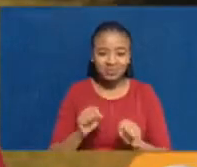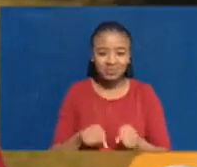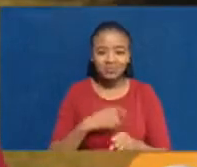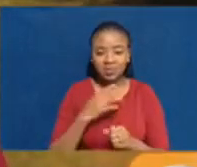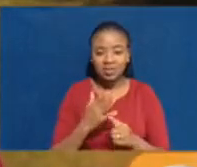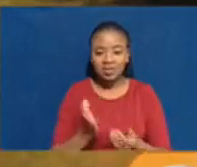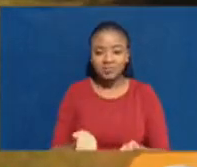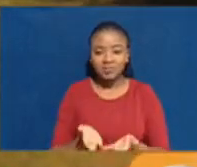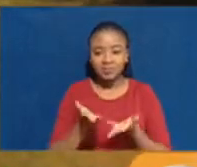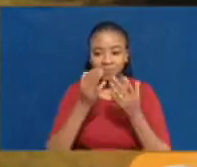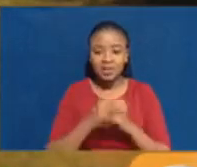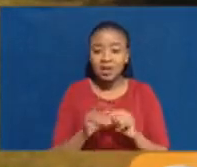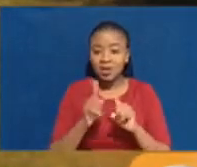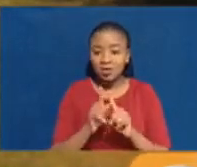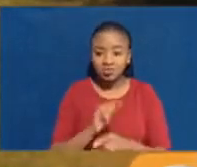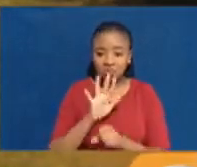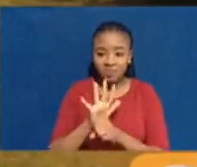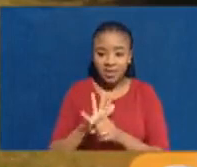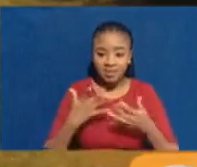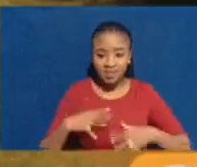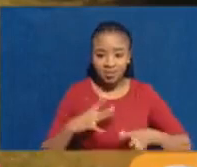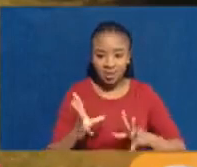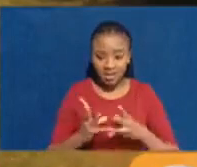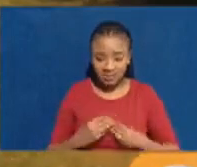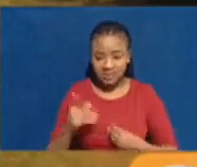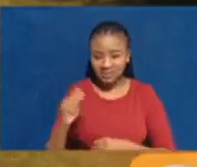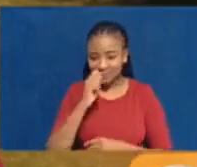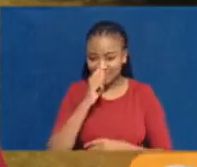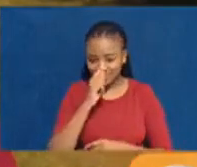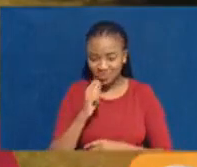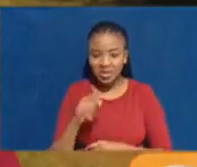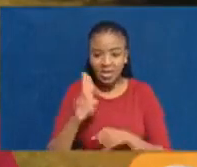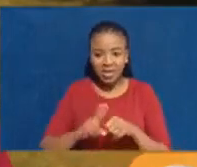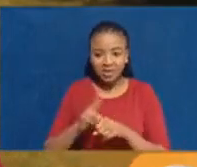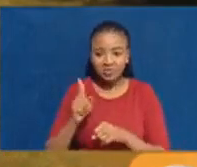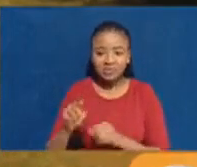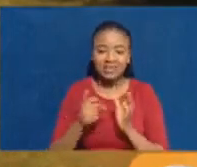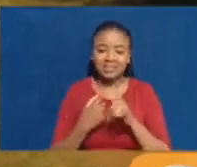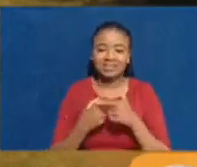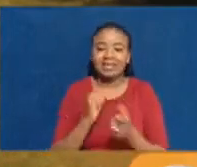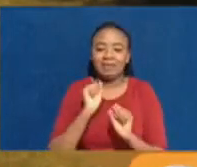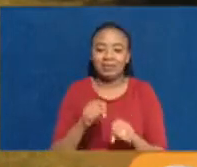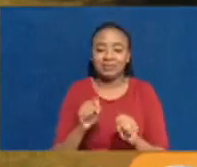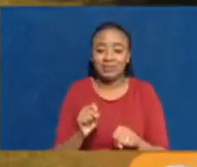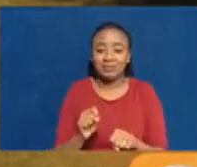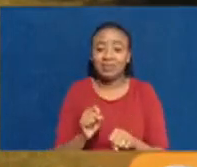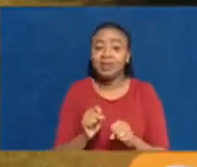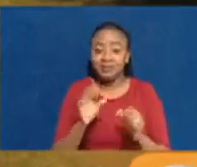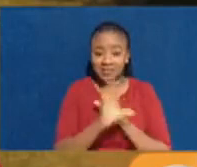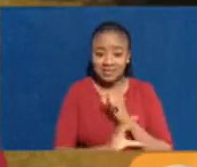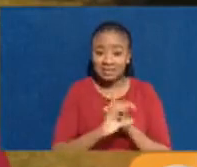umeme zitakumbatiwa na waendeshaji na watumizi wa aina hii ya usafiri, basi taifa litakuwa limepiga hatua kubwa katika